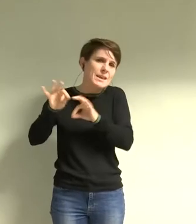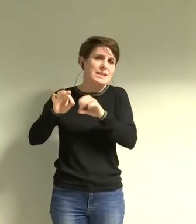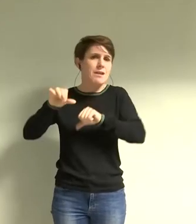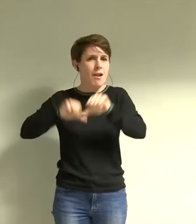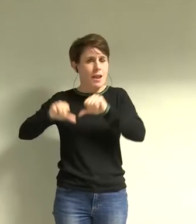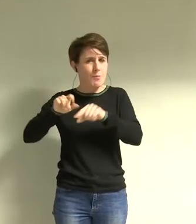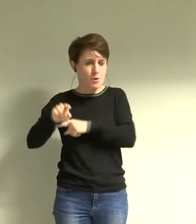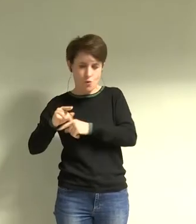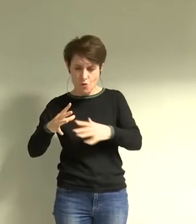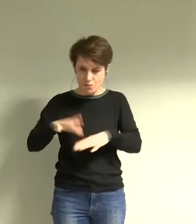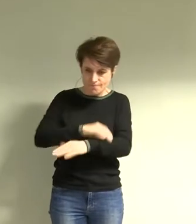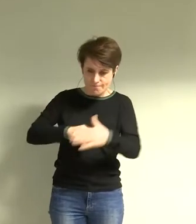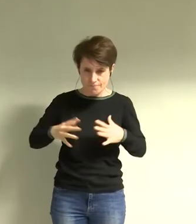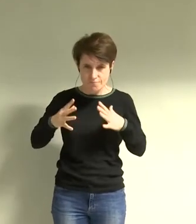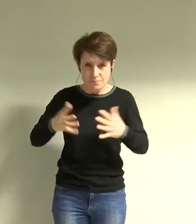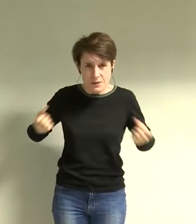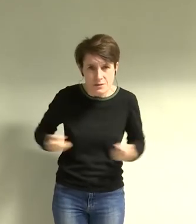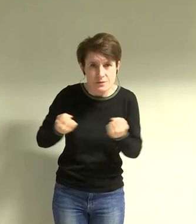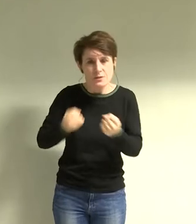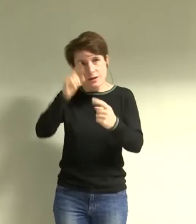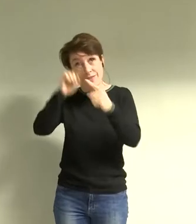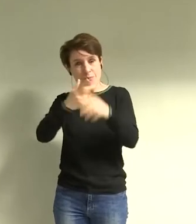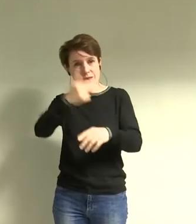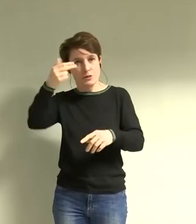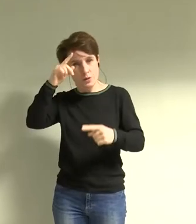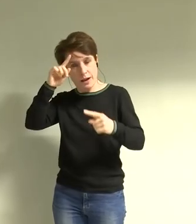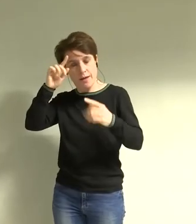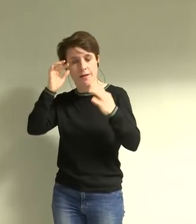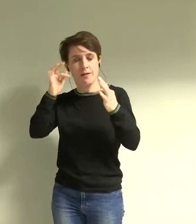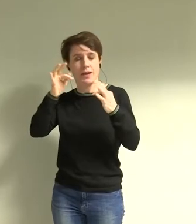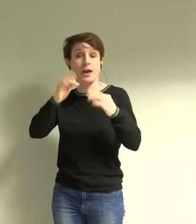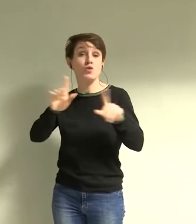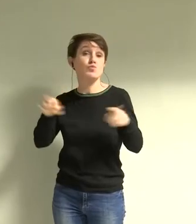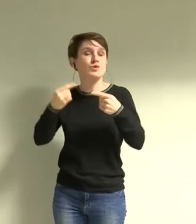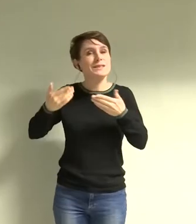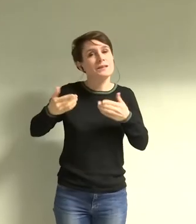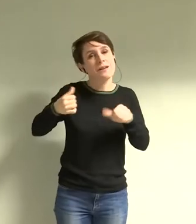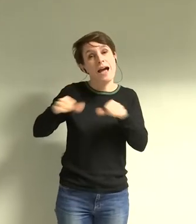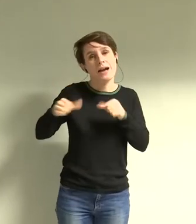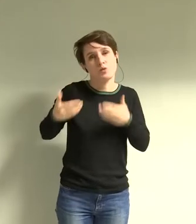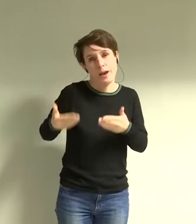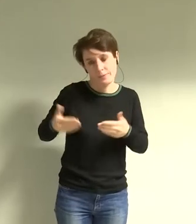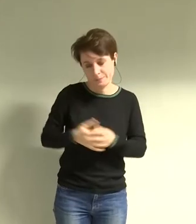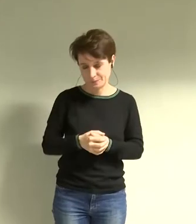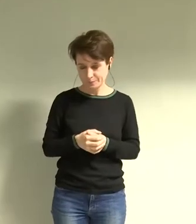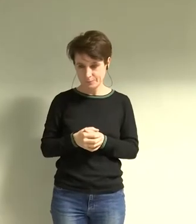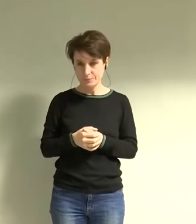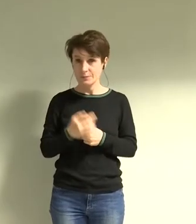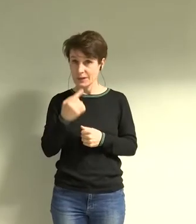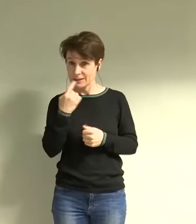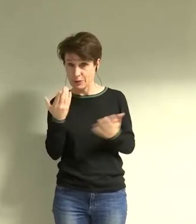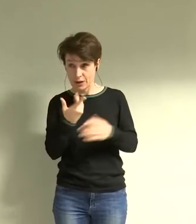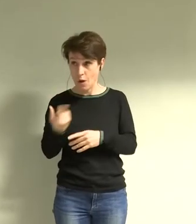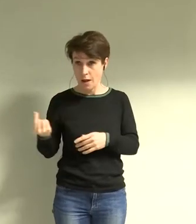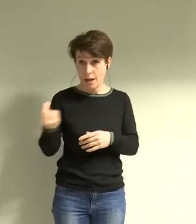en tant que scène de musiques actuelles c'est donc bien en discussion et en transparence avec des partenaires publics au